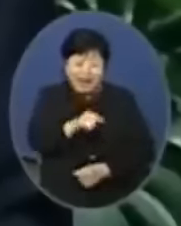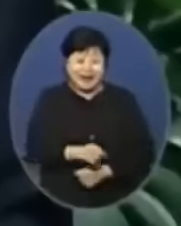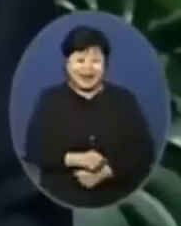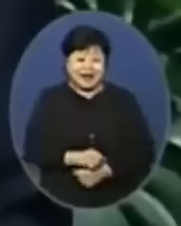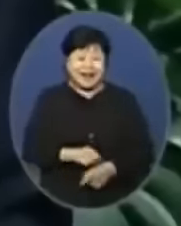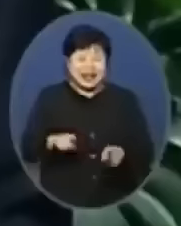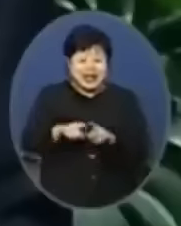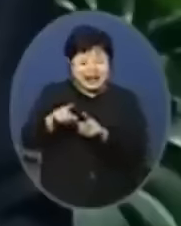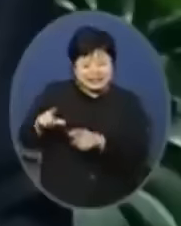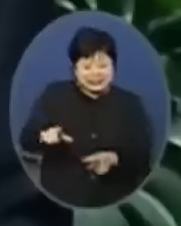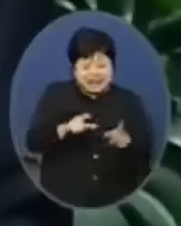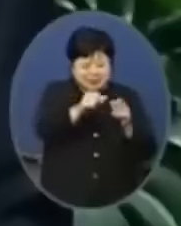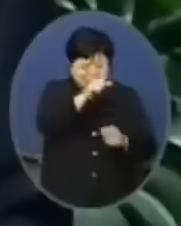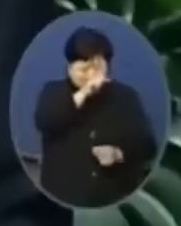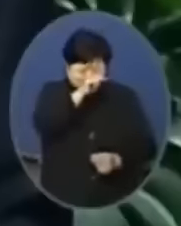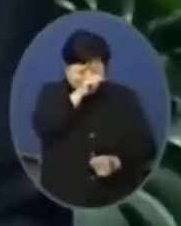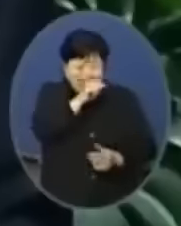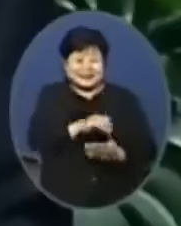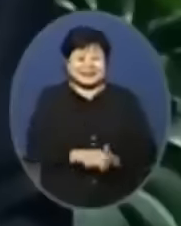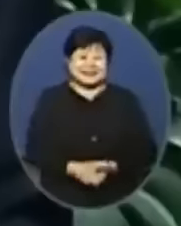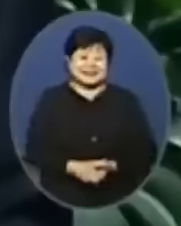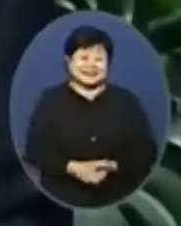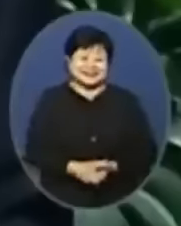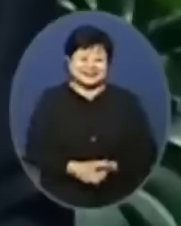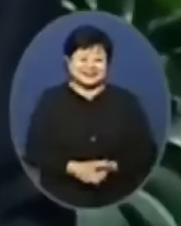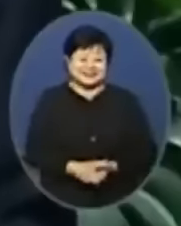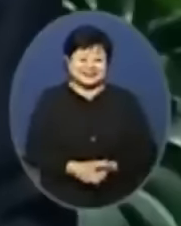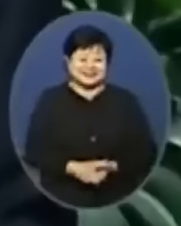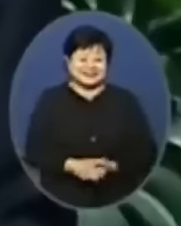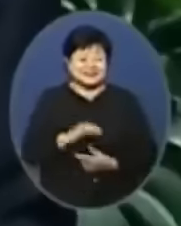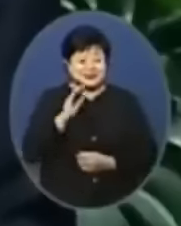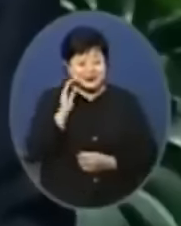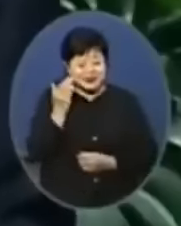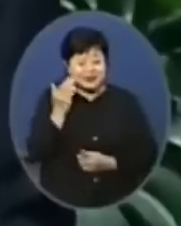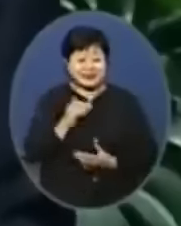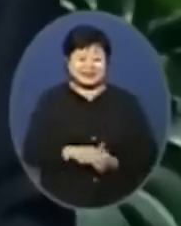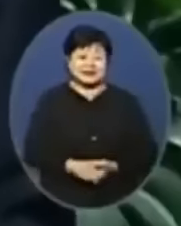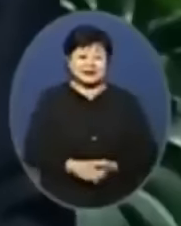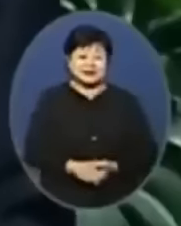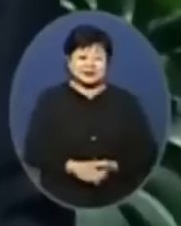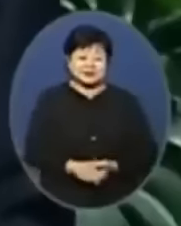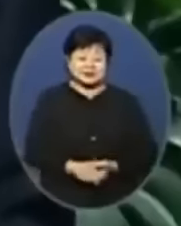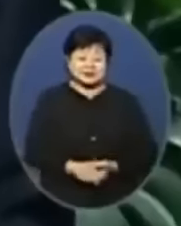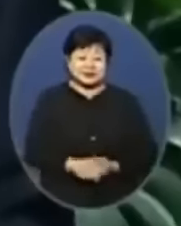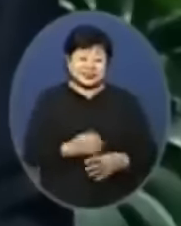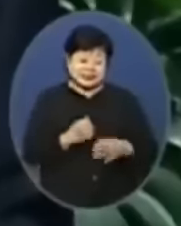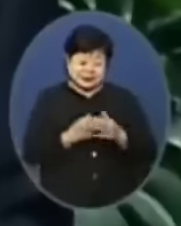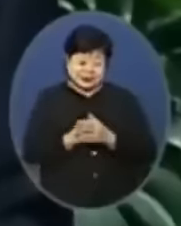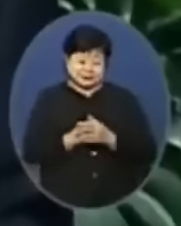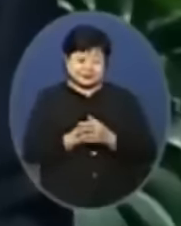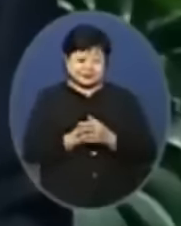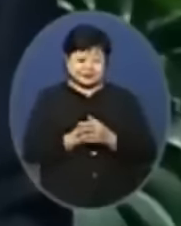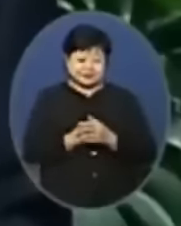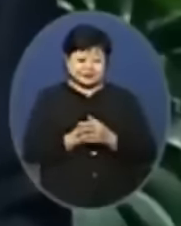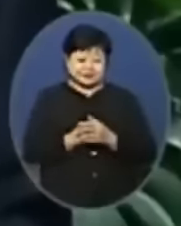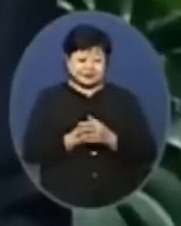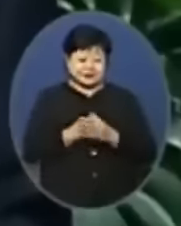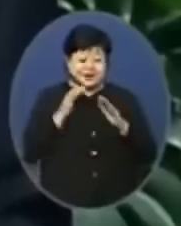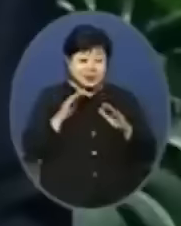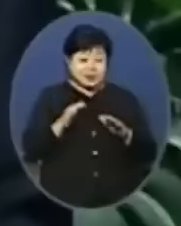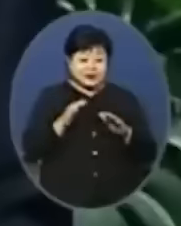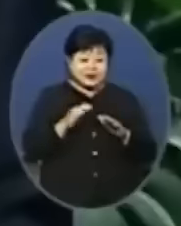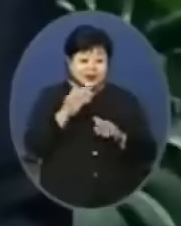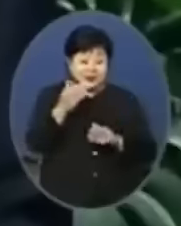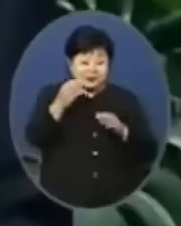같이 살기에도 좋은 분이 되어야 되는 것입니다. 그러므로 오늘